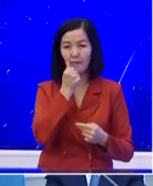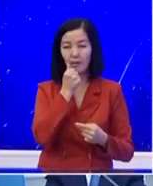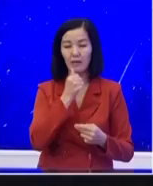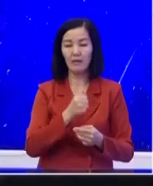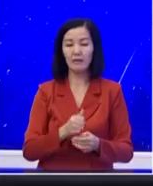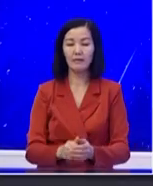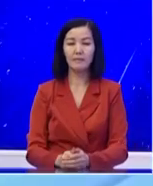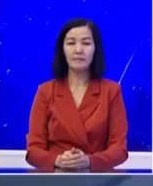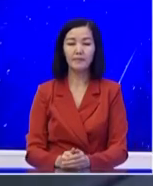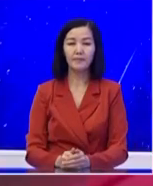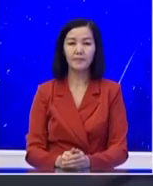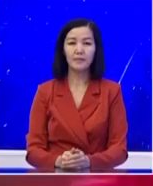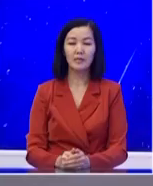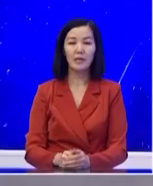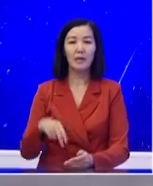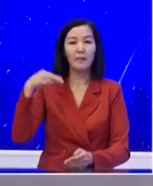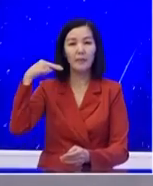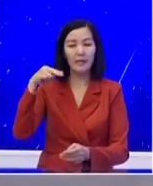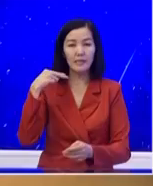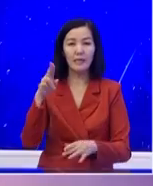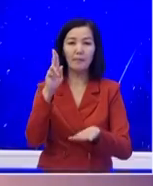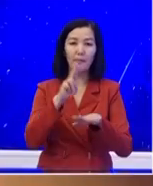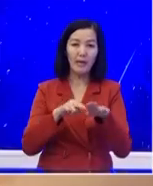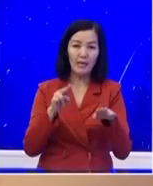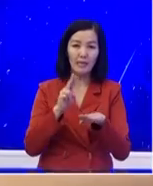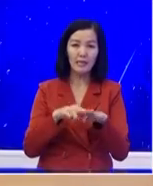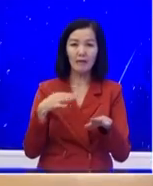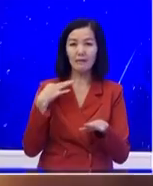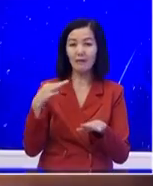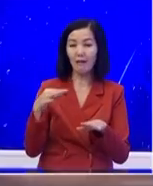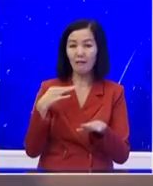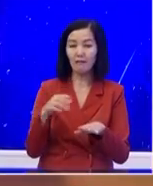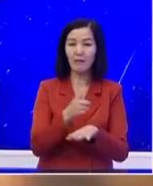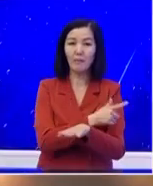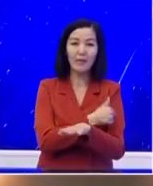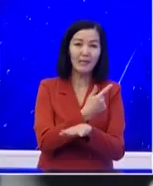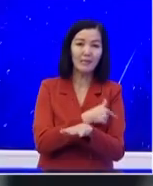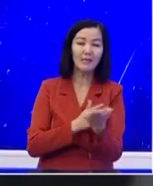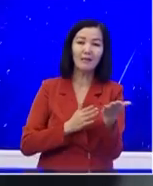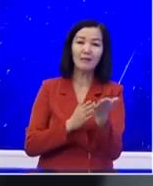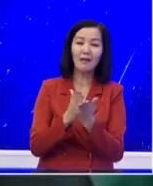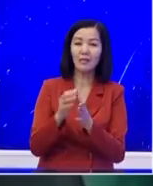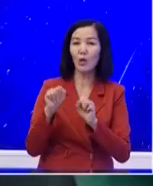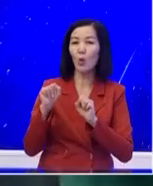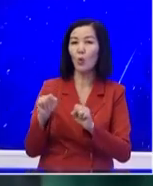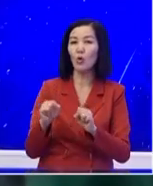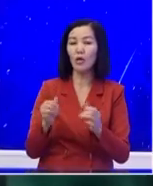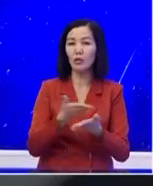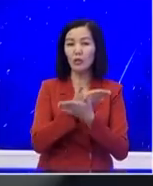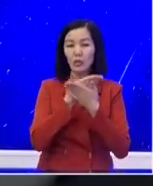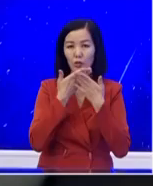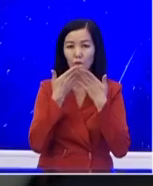білдіремін. Президент біліксіздік танытқан полиция өкілдерінің салғырттығы, медицина саласындағы қорғаныш киімдердің